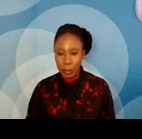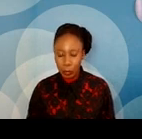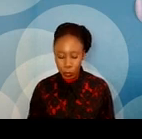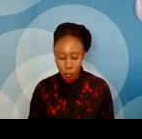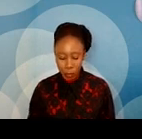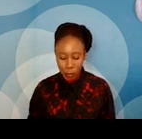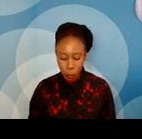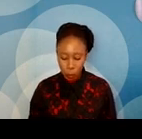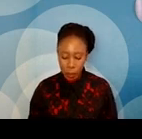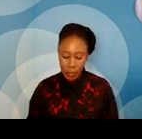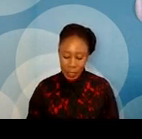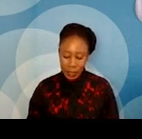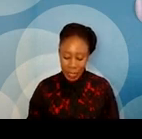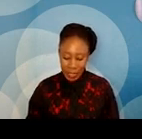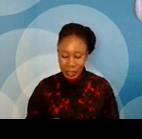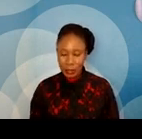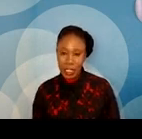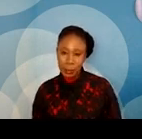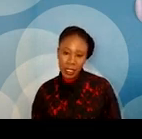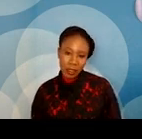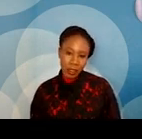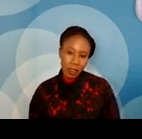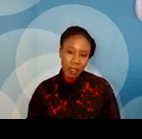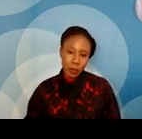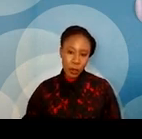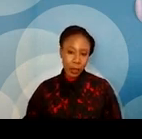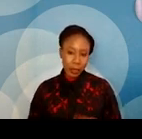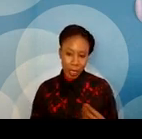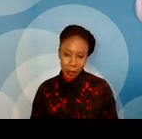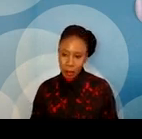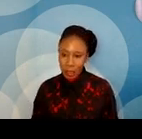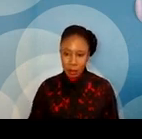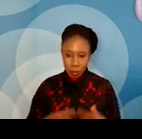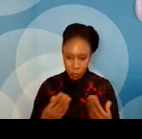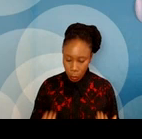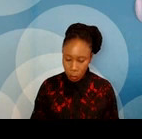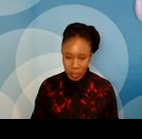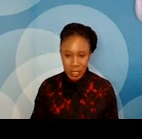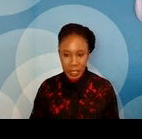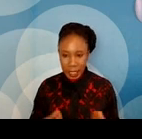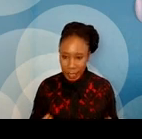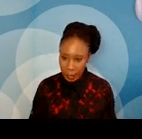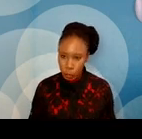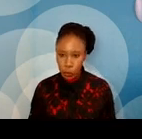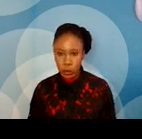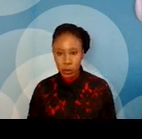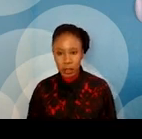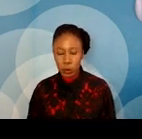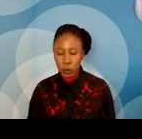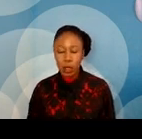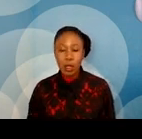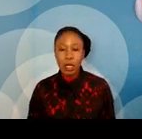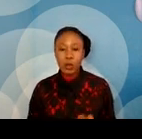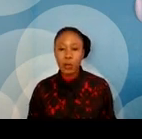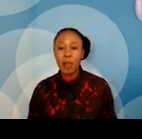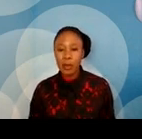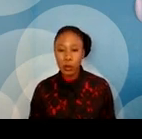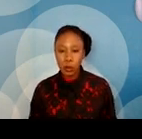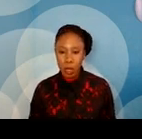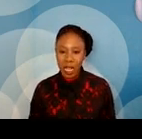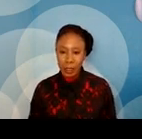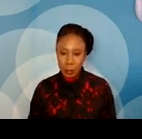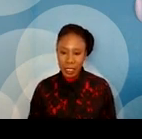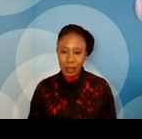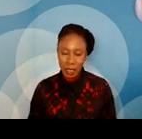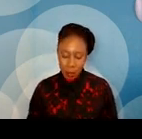så handlar det ju framförallt om ett aktivt arbete. För att ändra föreställningar, attityder och så bör